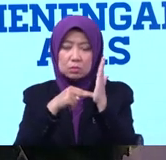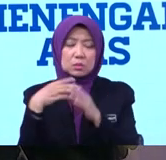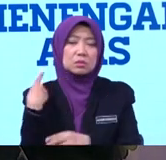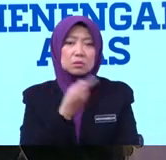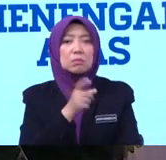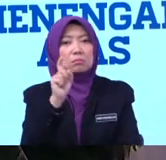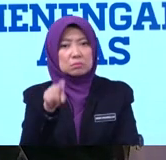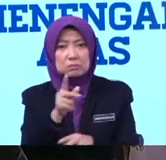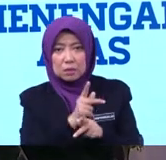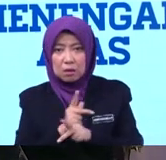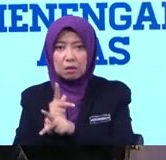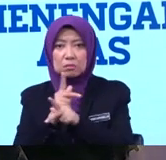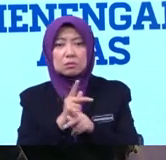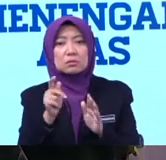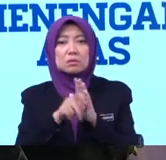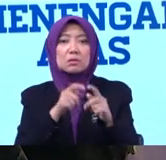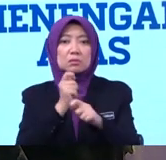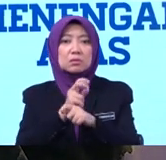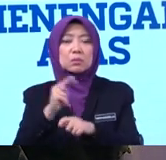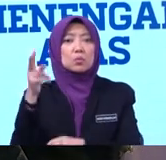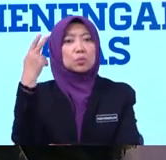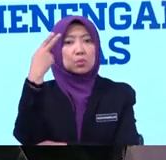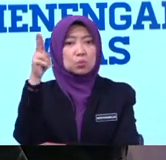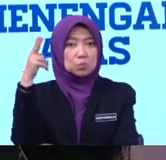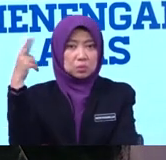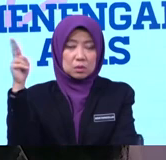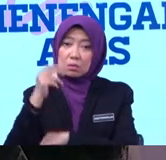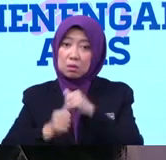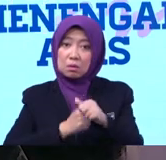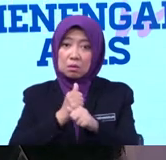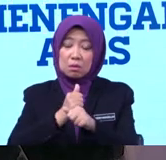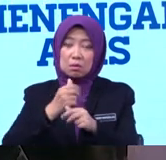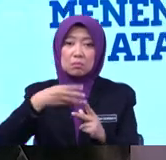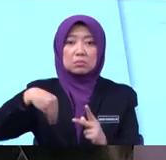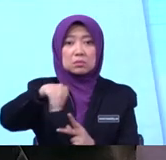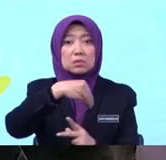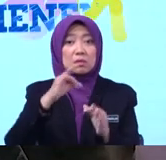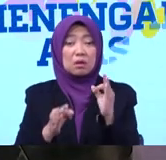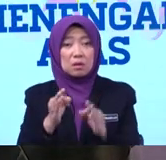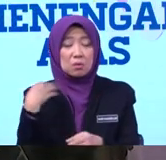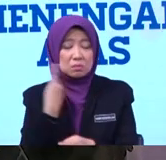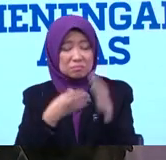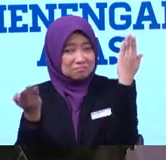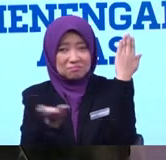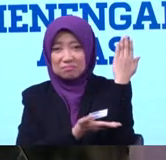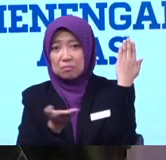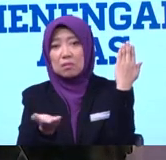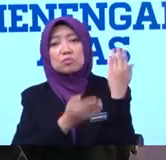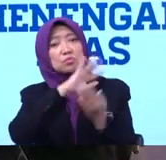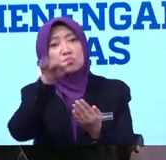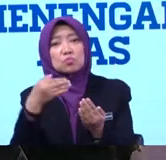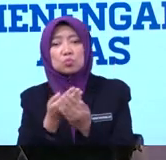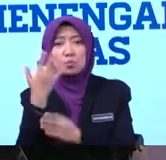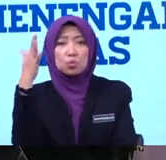jaga kelestarian alam sekitar membayangkan kalau kita terbang semua di kawasan hutan apa ya